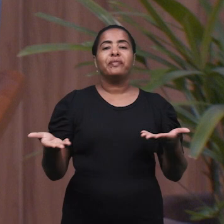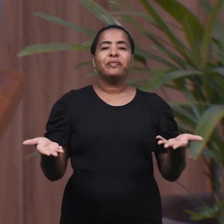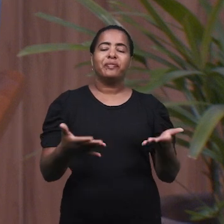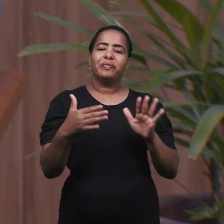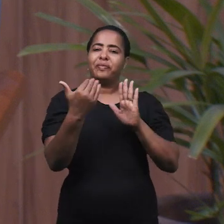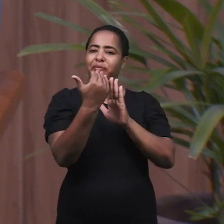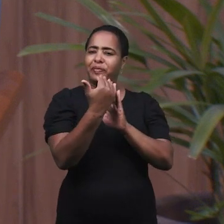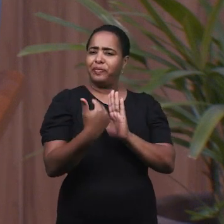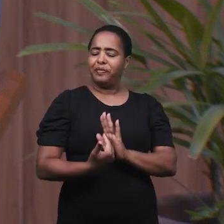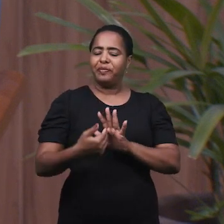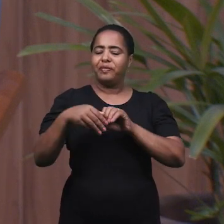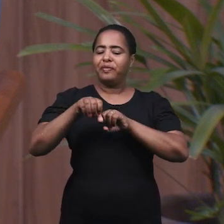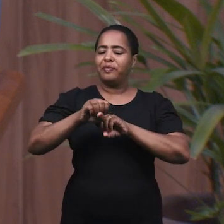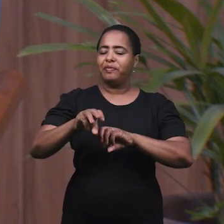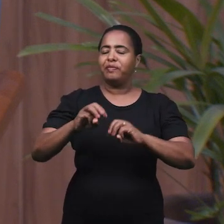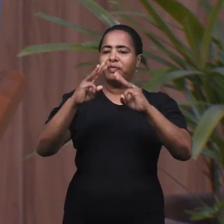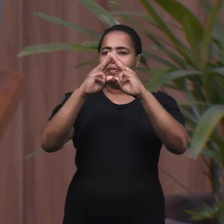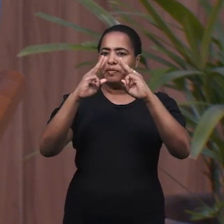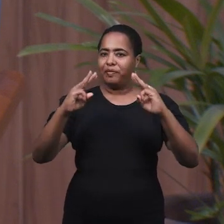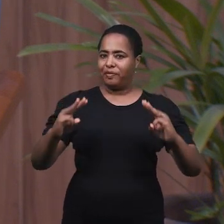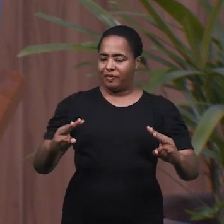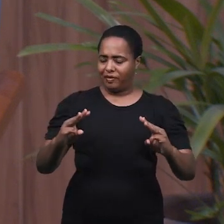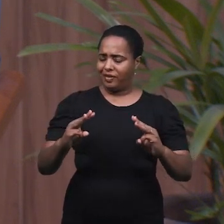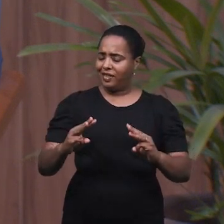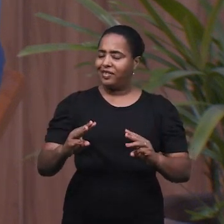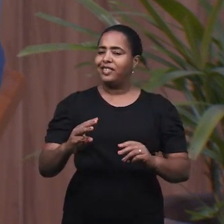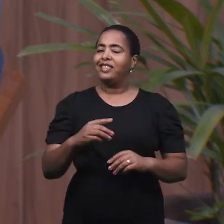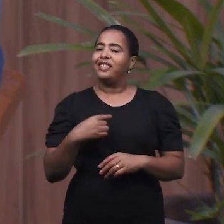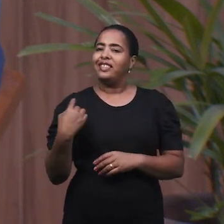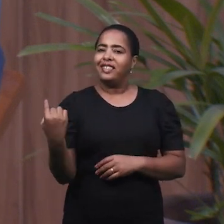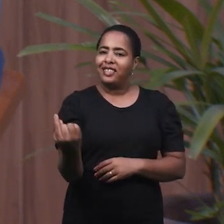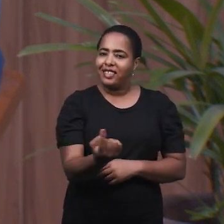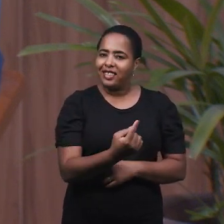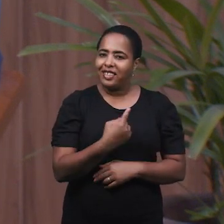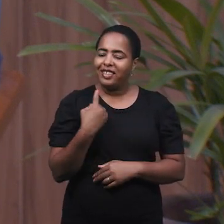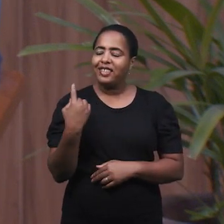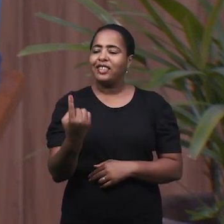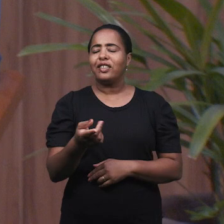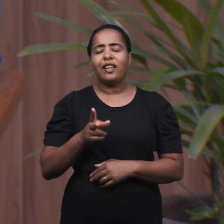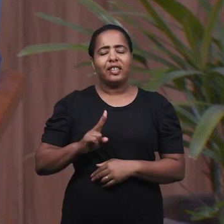Et nous commençons donc le volet Les sons du Manaïm. Ce volet que